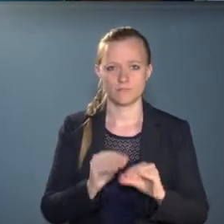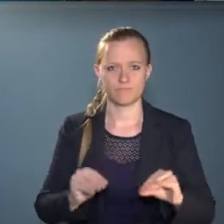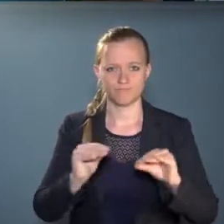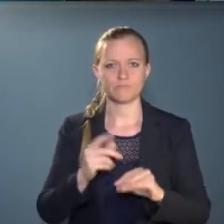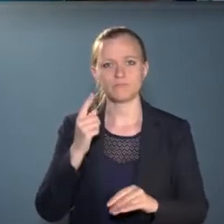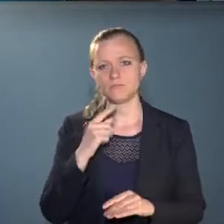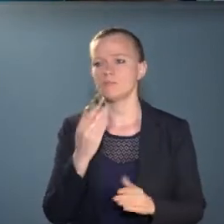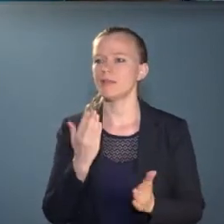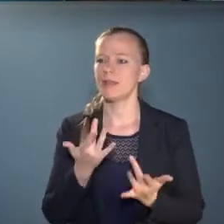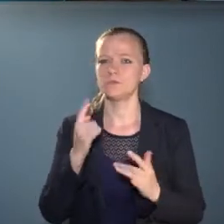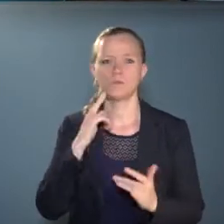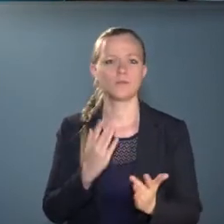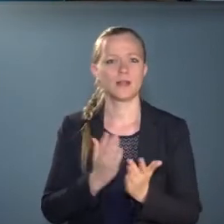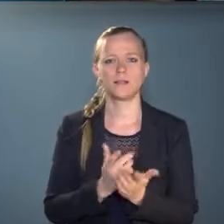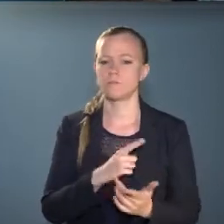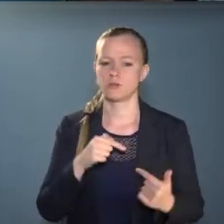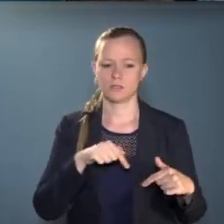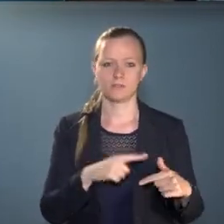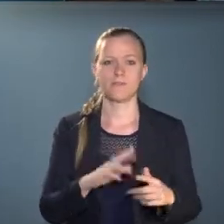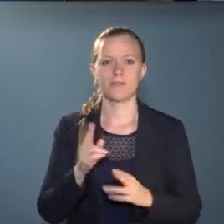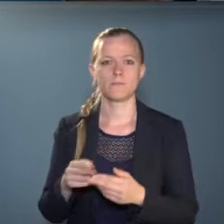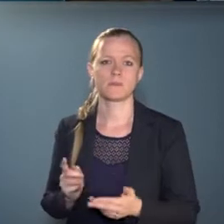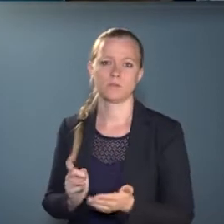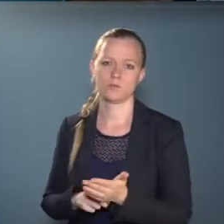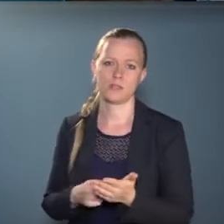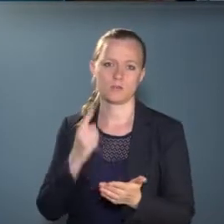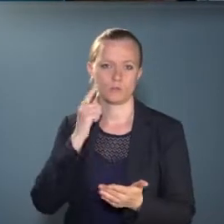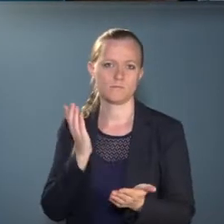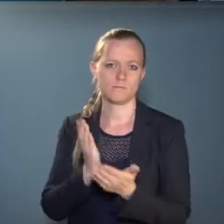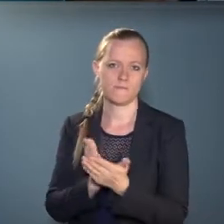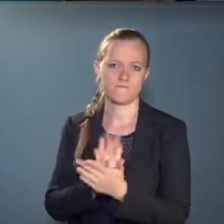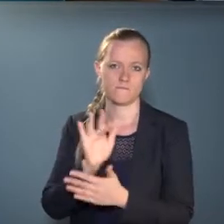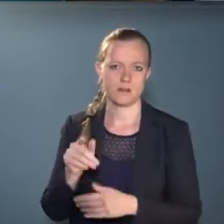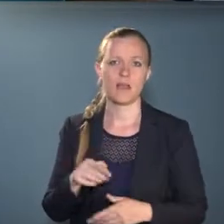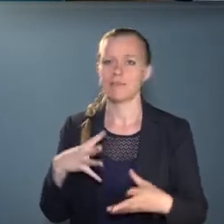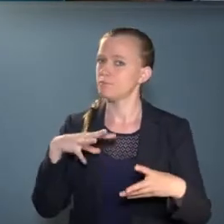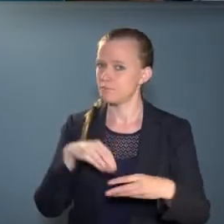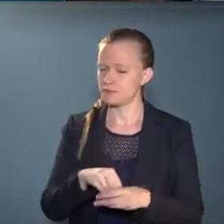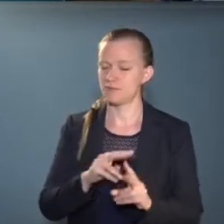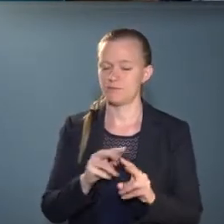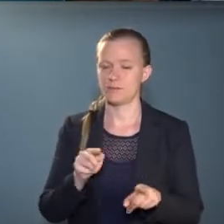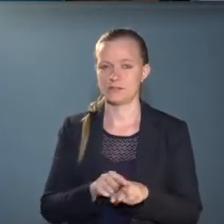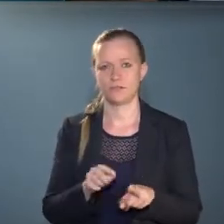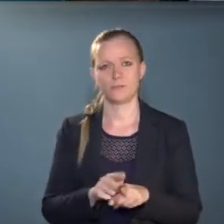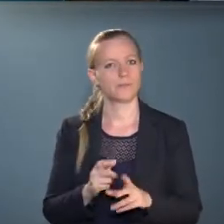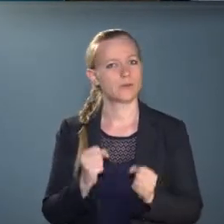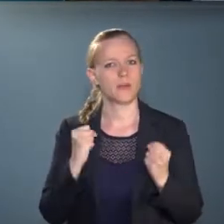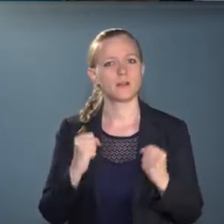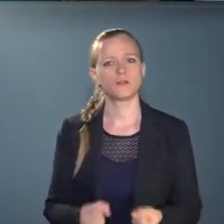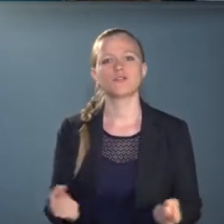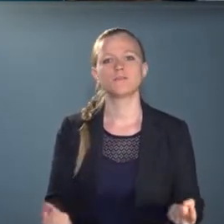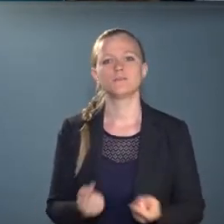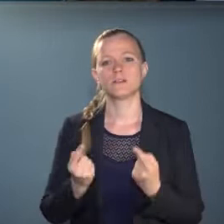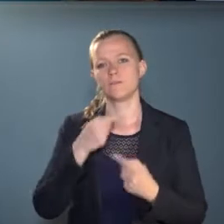helyt tudjunk állni, nem csak itthon, de a nemzetközi kötelezettségeinknek is meg tudjunk felelni. Ennek része nyilvánvaló a nagyon erős és